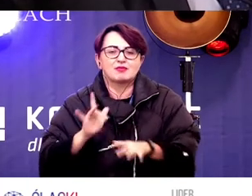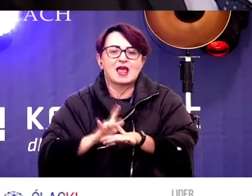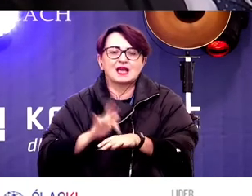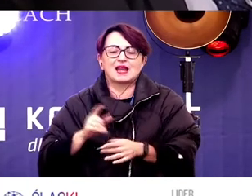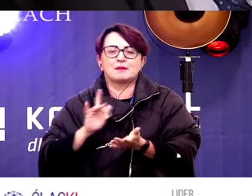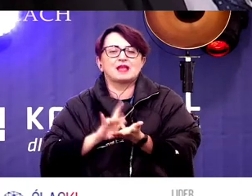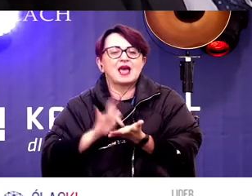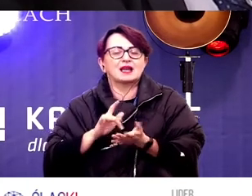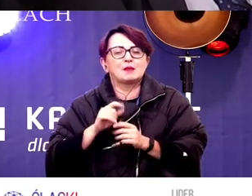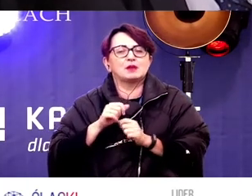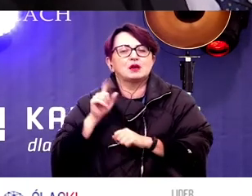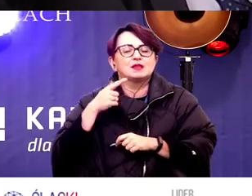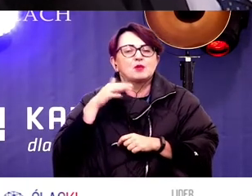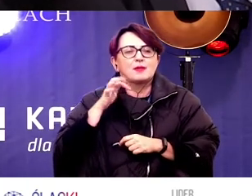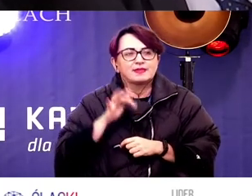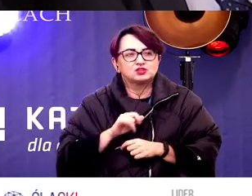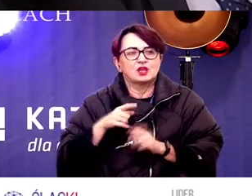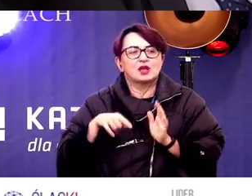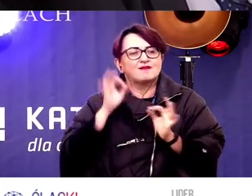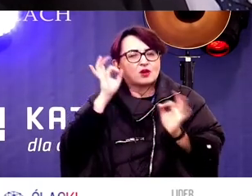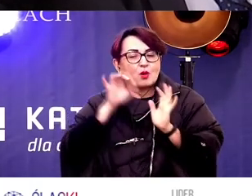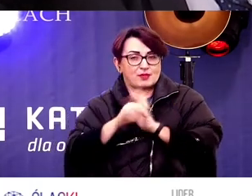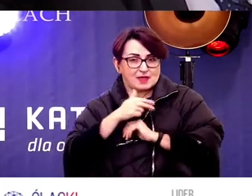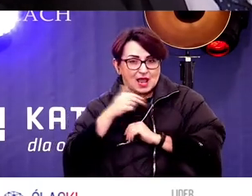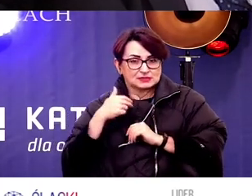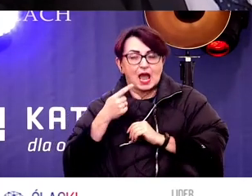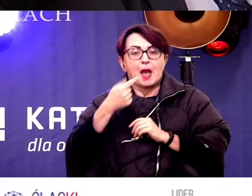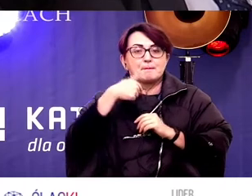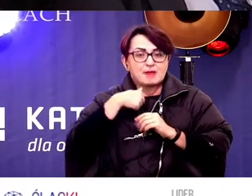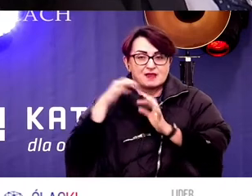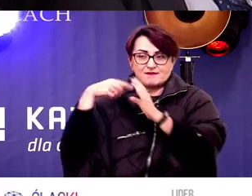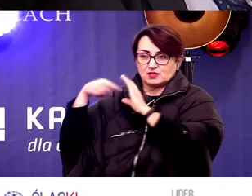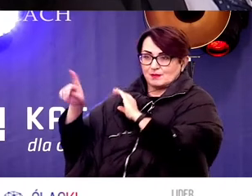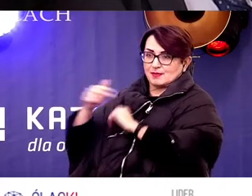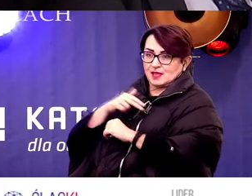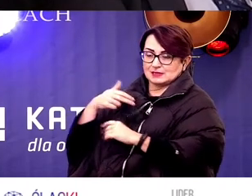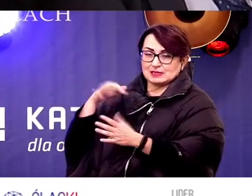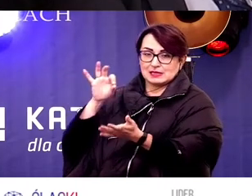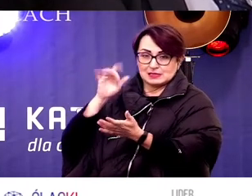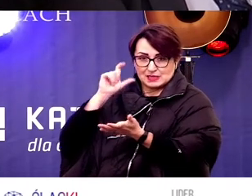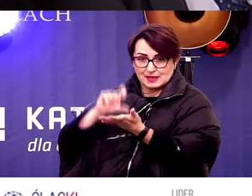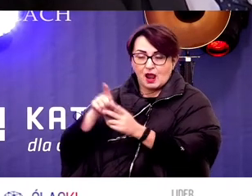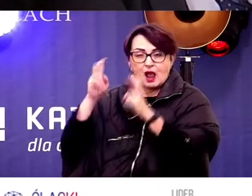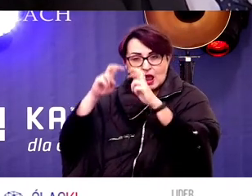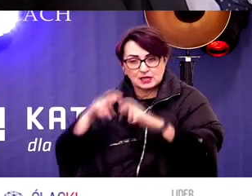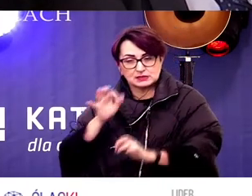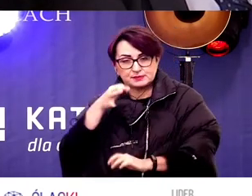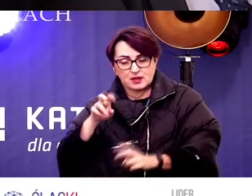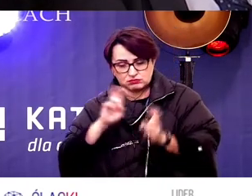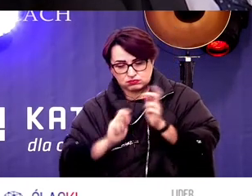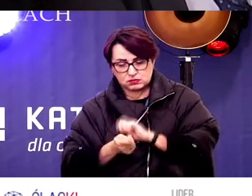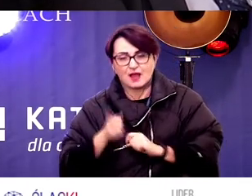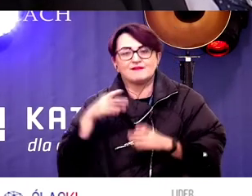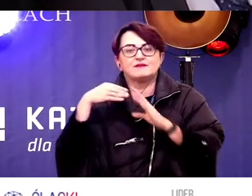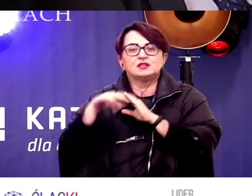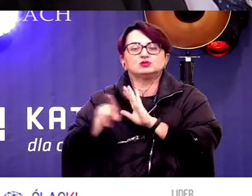dyplomatycznych informacje od nas, a my do nas przesyłamy do naszej centrali. Tam oczywiście są analitycy, specjaliści, którzy to przetwarzają i